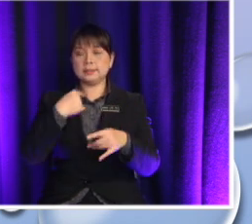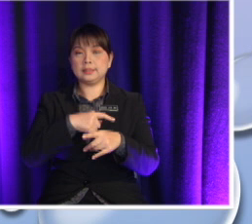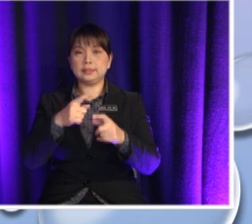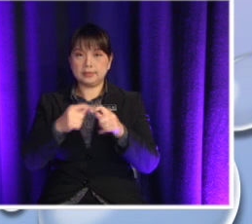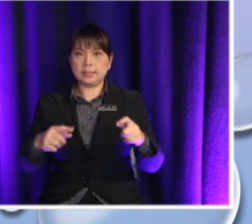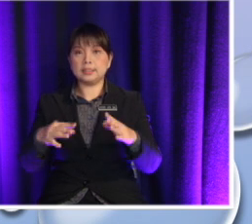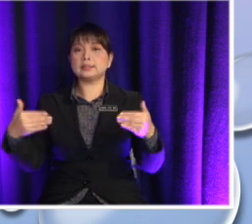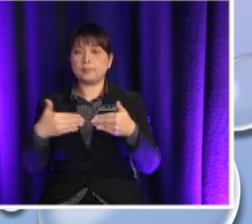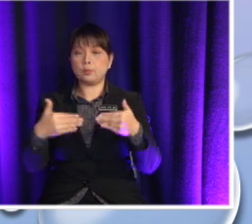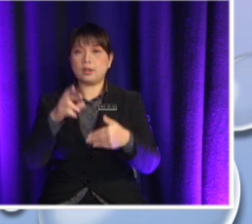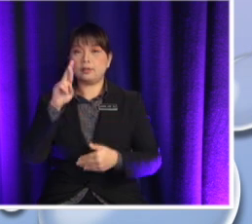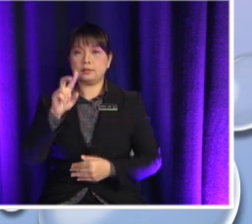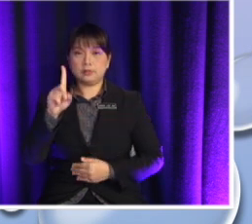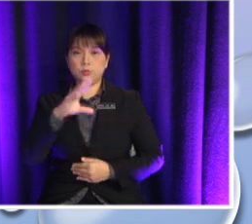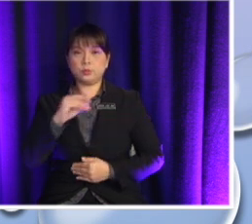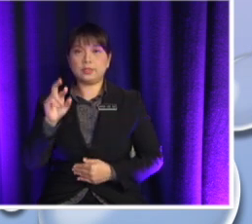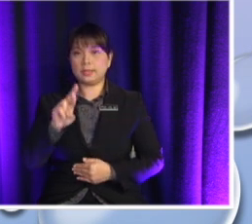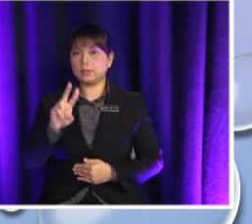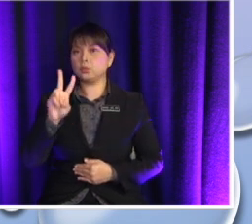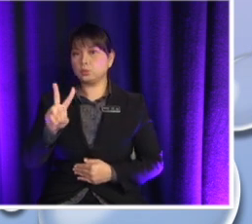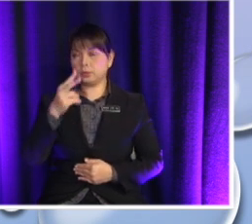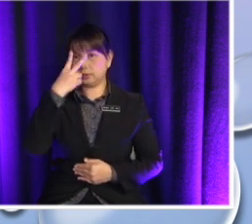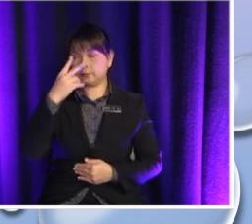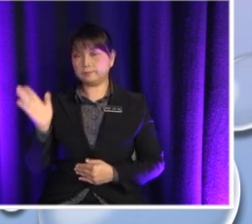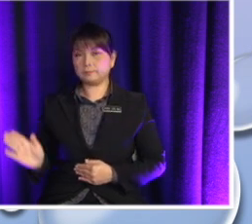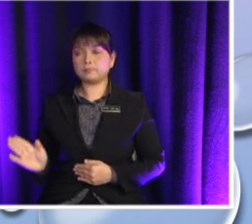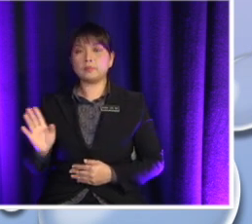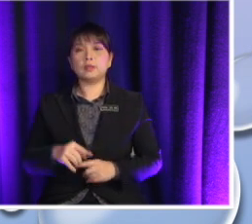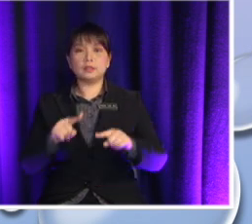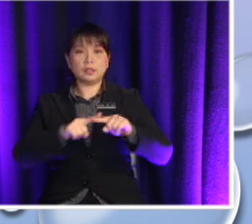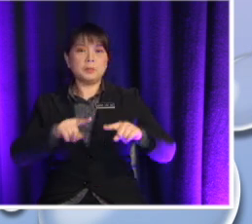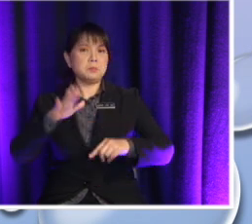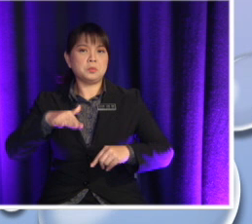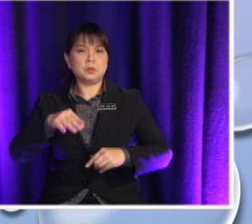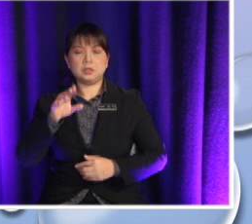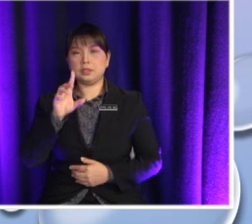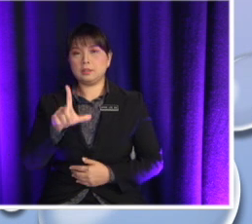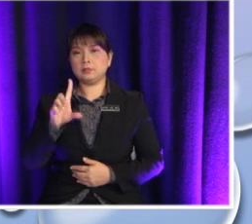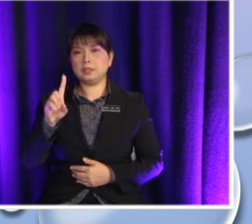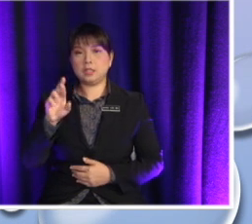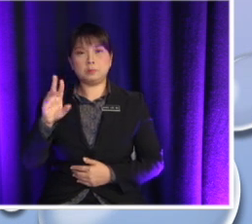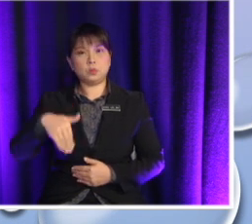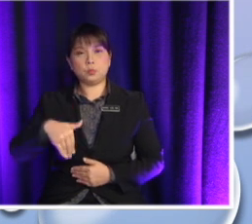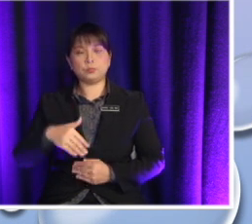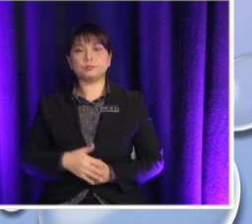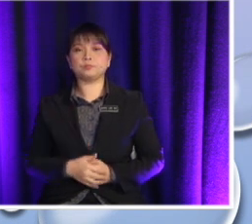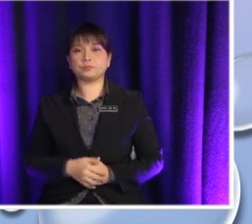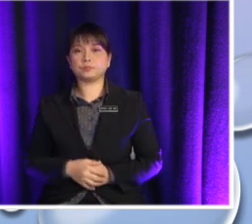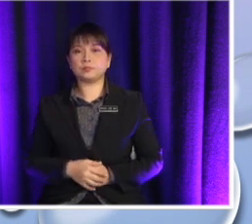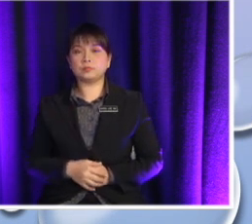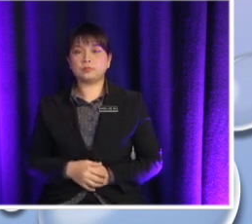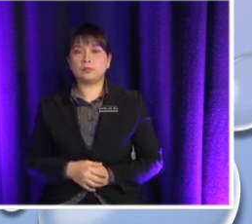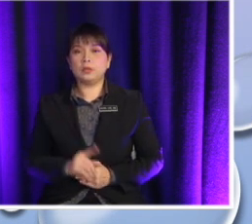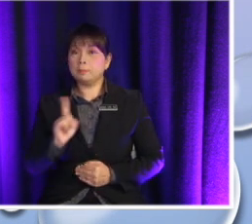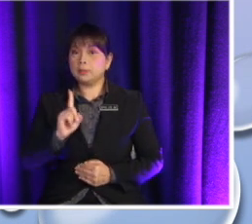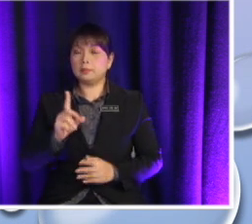kita dah sambungkan. Okey? Dan kita belum sambung LDR ni. Jadi kat mana kita nak letakkan LDR? Kita tengok LDR